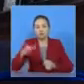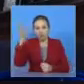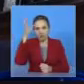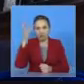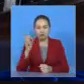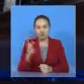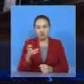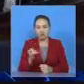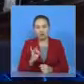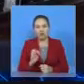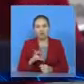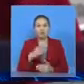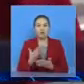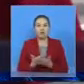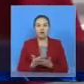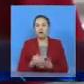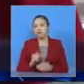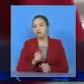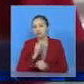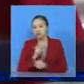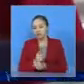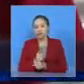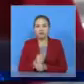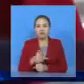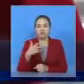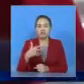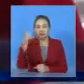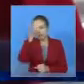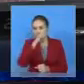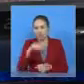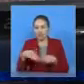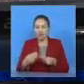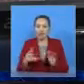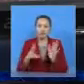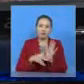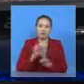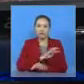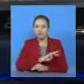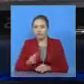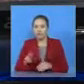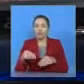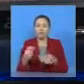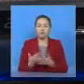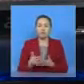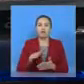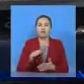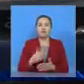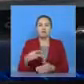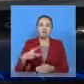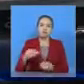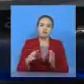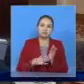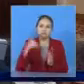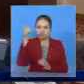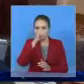Жолдас Батырхан, на проекты по соцзаказу за последние 3 года было выделено по 8 миллионов тенге. Отметив, что в